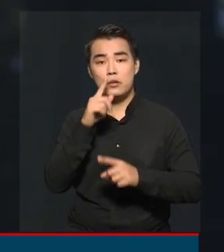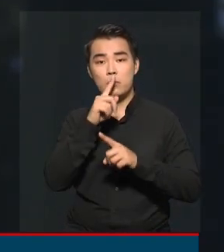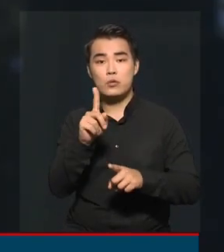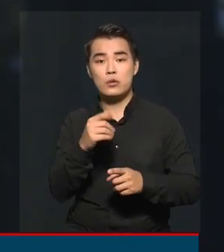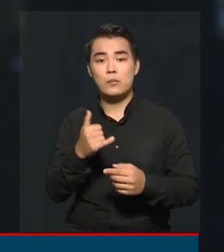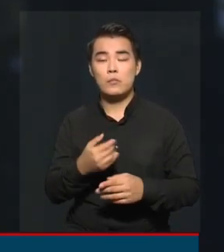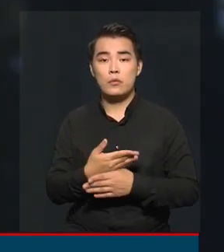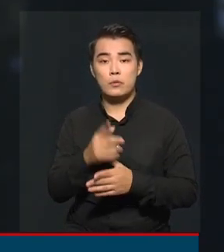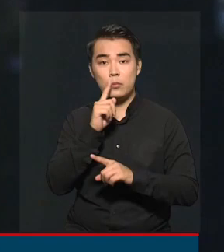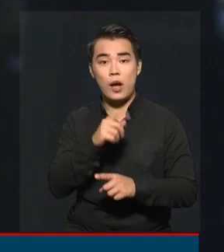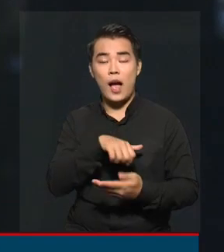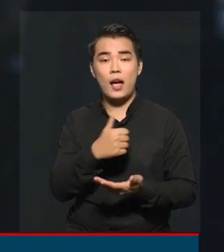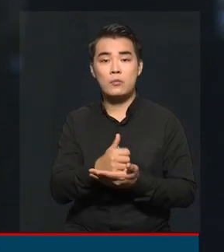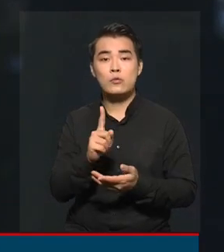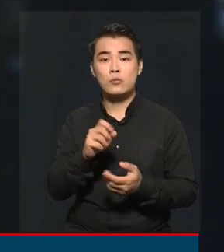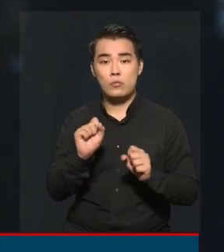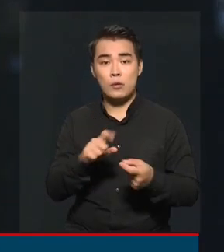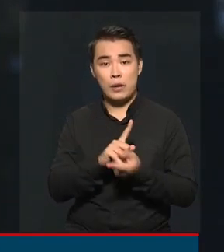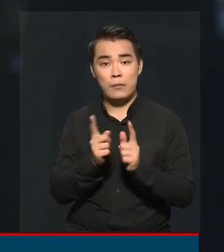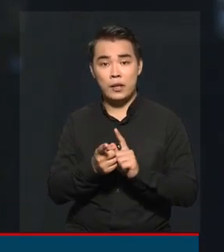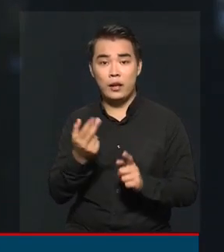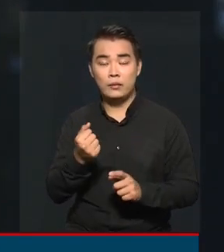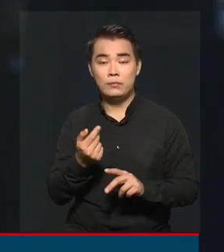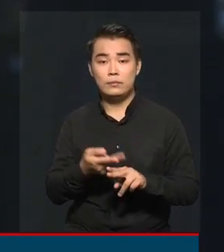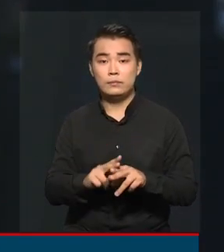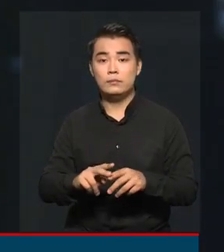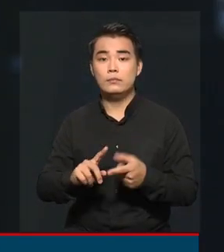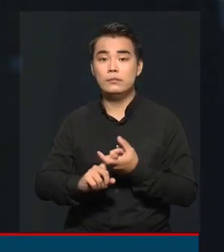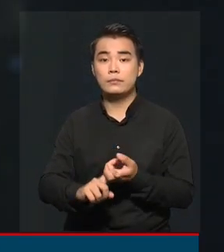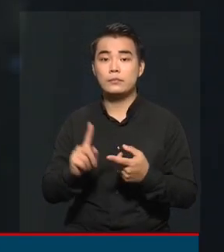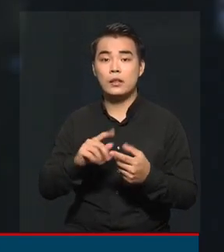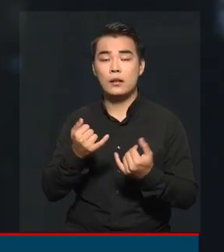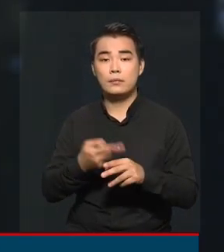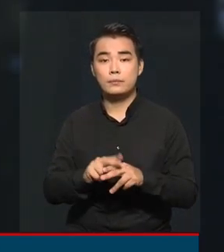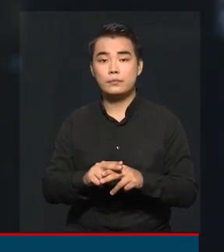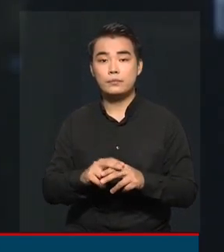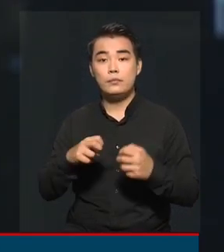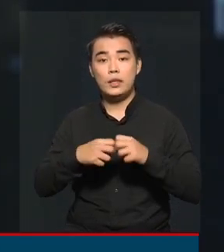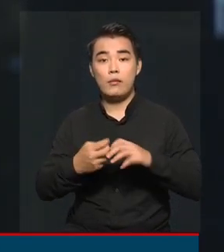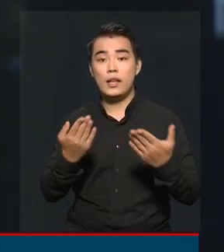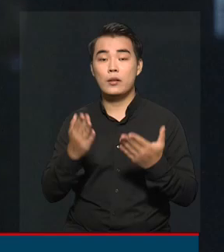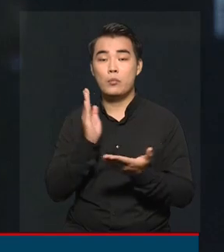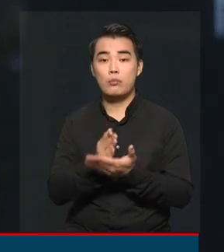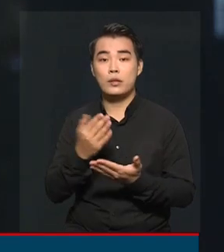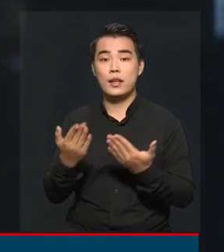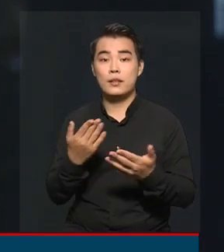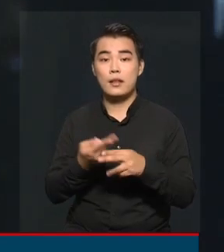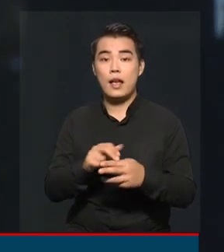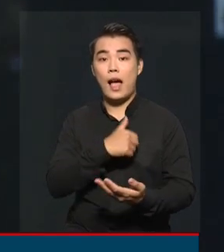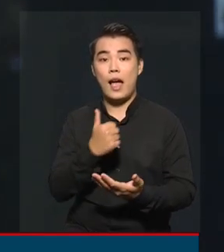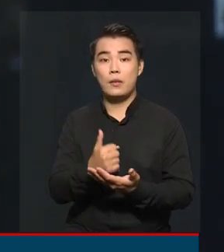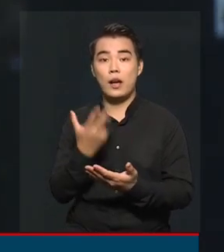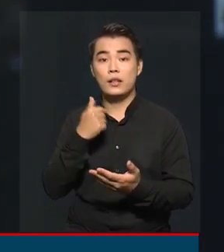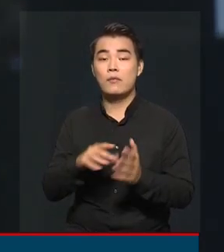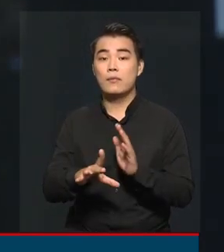орнында? Жоқ, енді бұған байланысты жаңағы тетіктерде келтірілген, яғни егер әкімдер